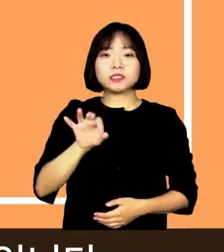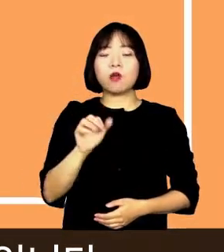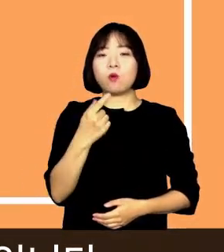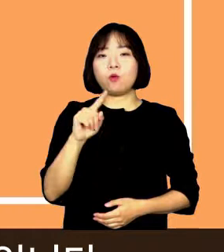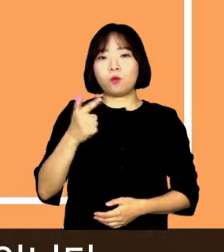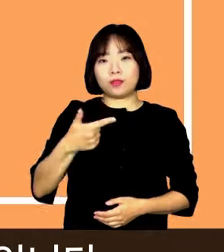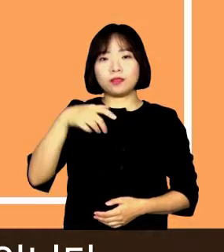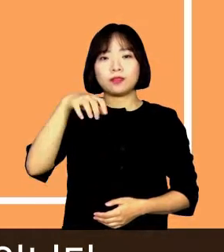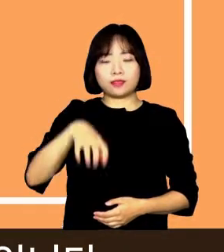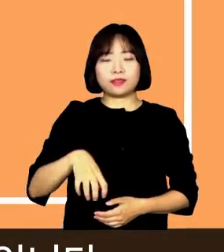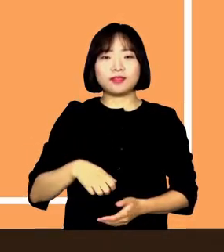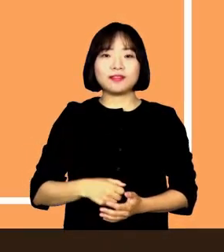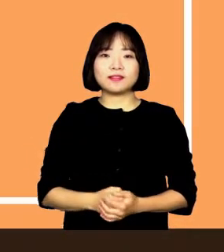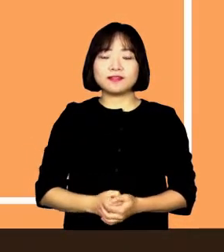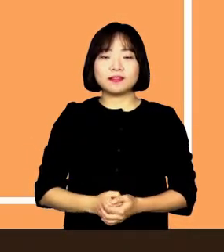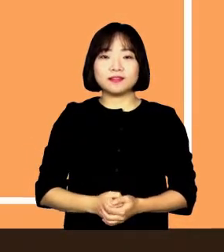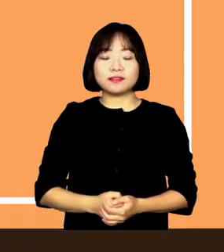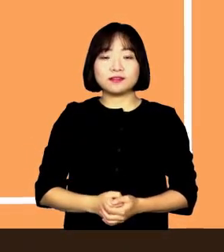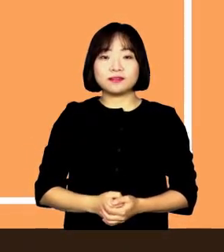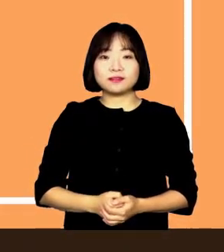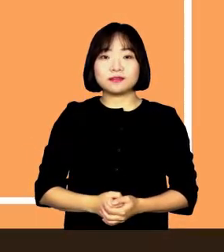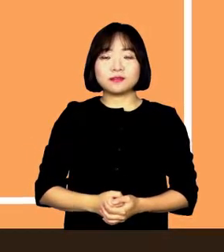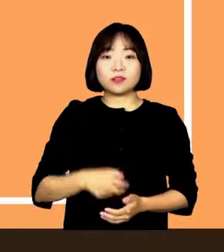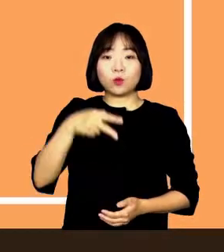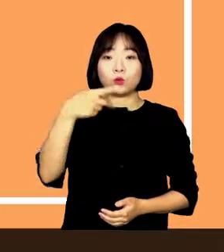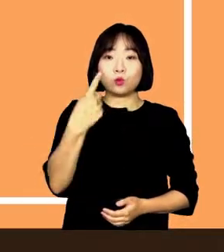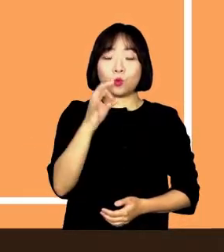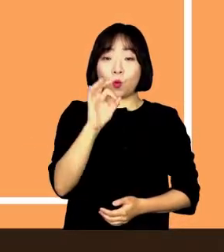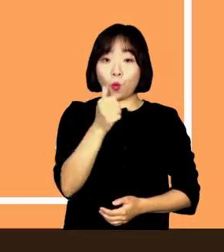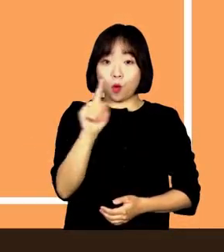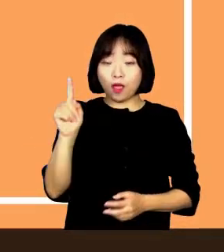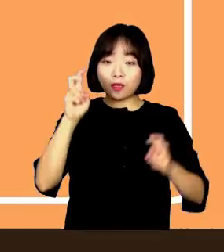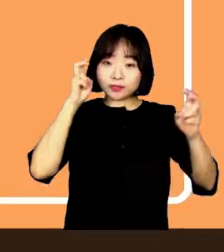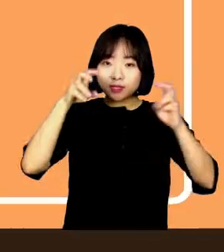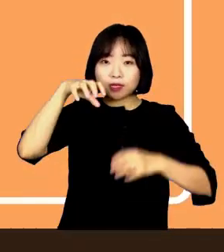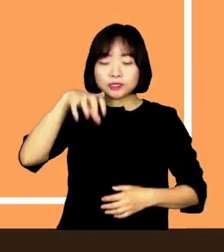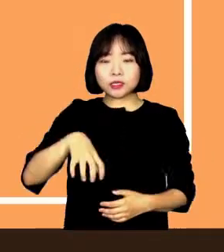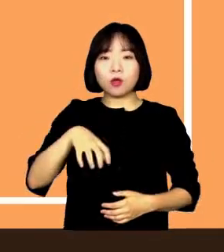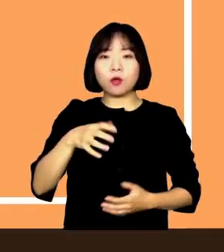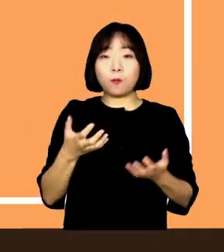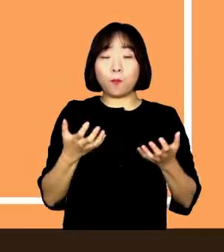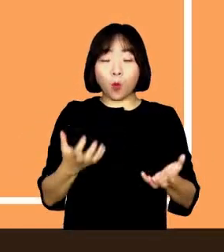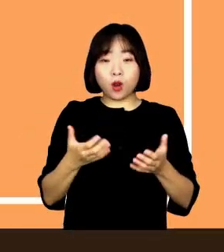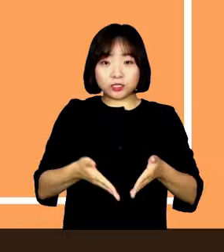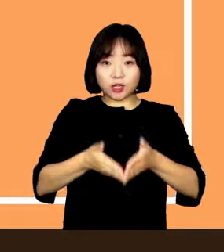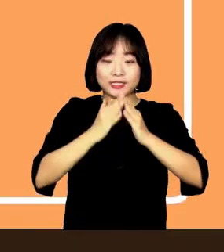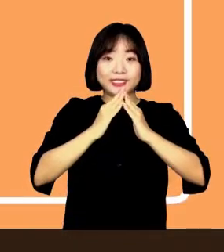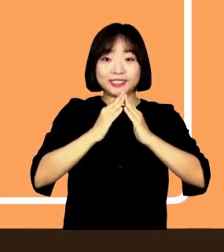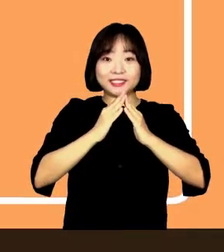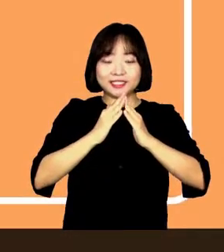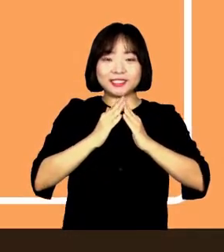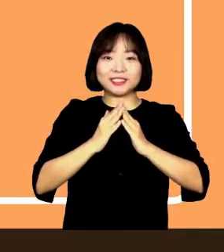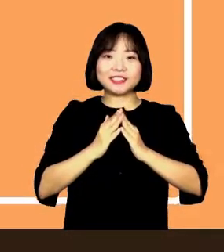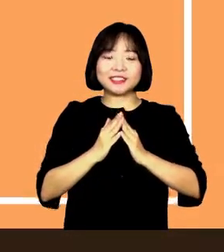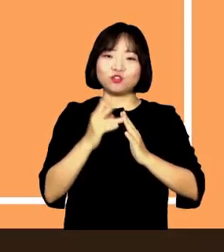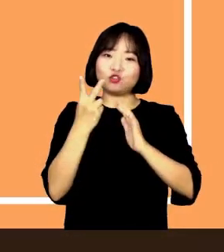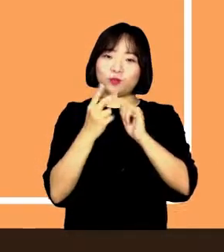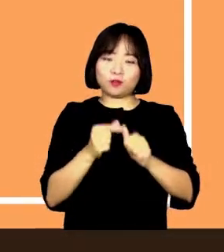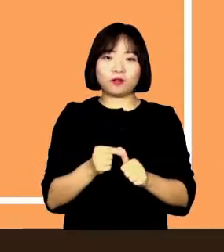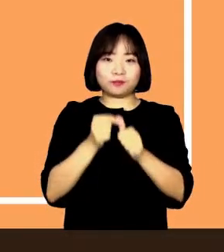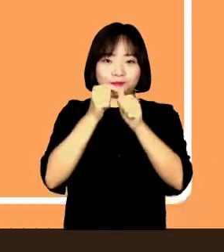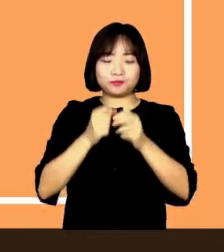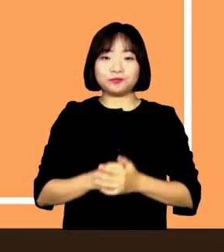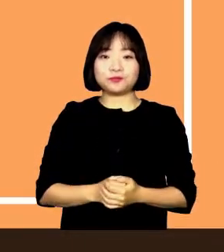성완1로 89입니다. 주식회사 동아에너지에서 보일러 설치 정비원 1명을 모집합니다. 임금은